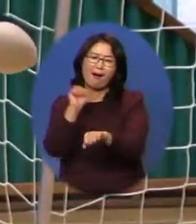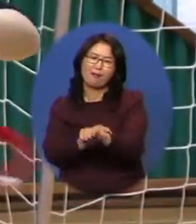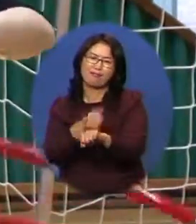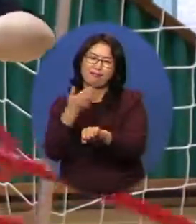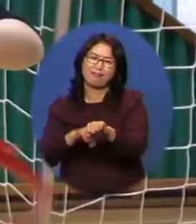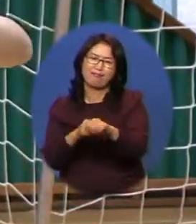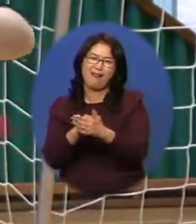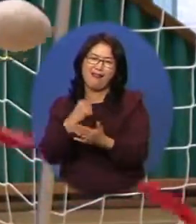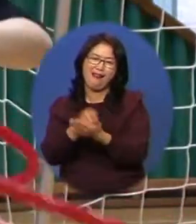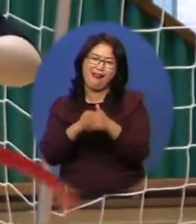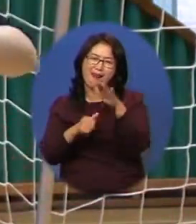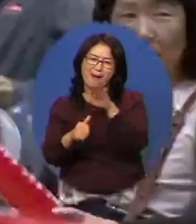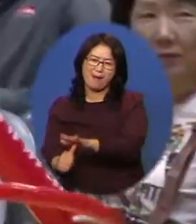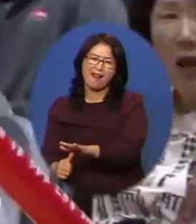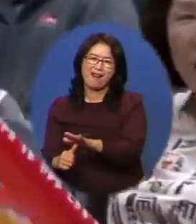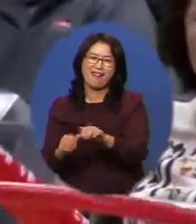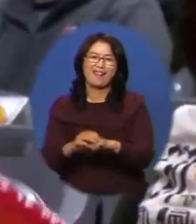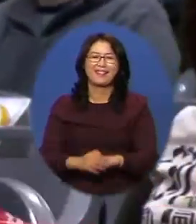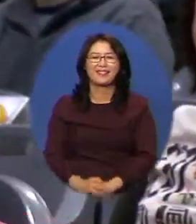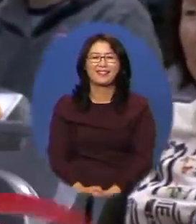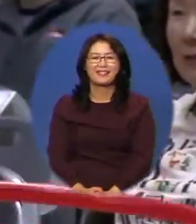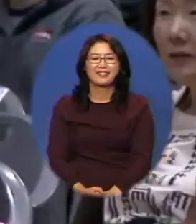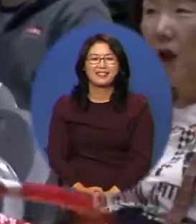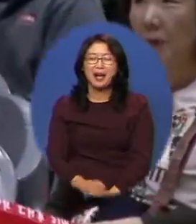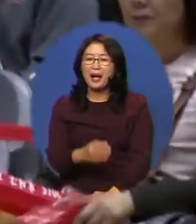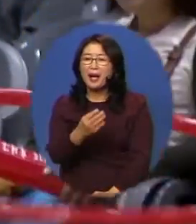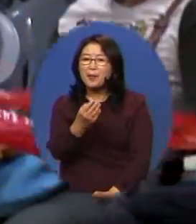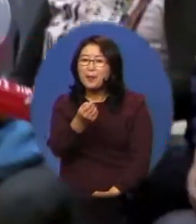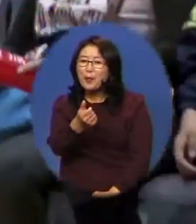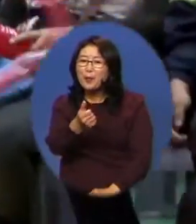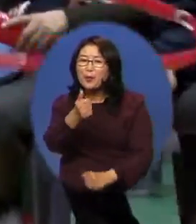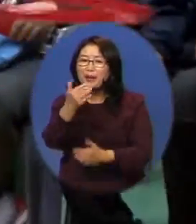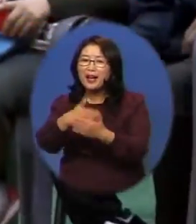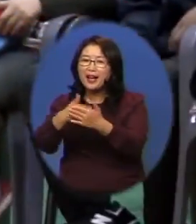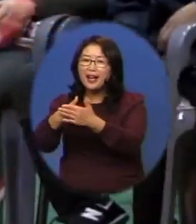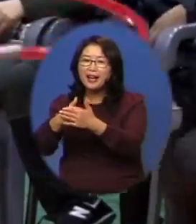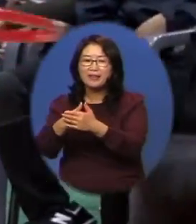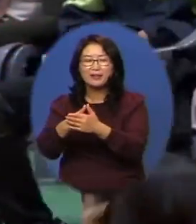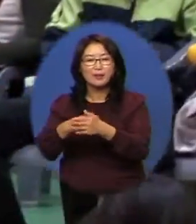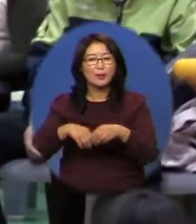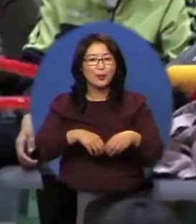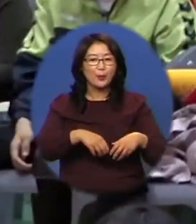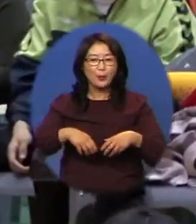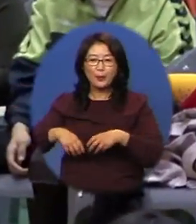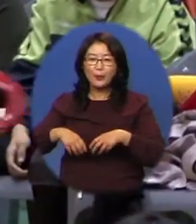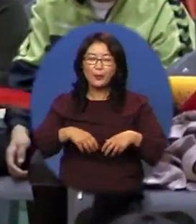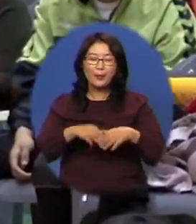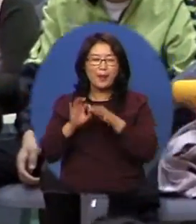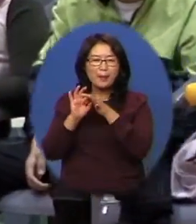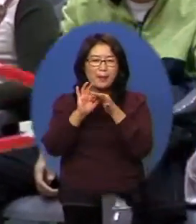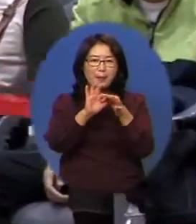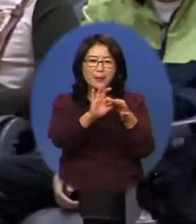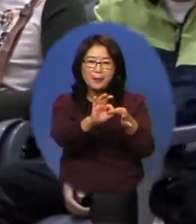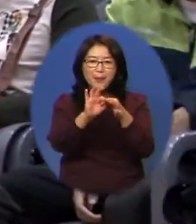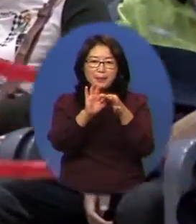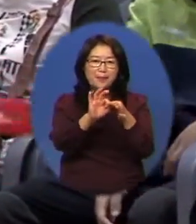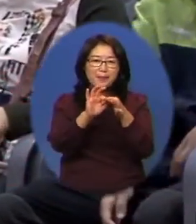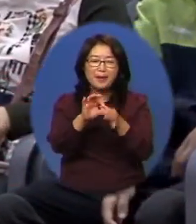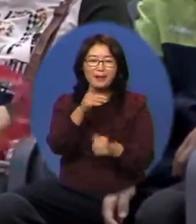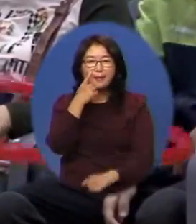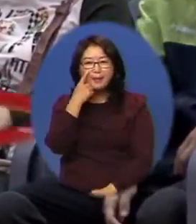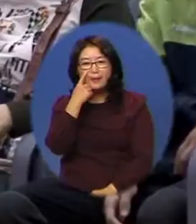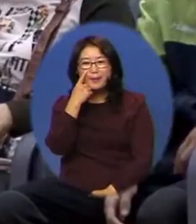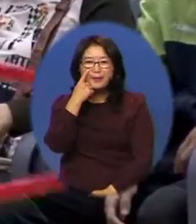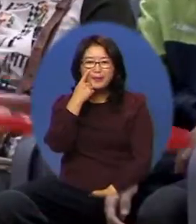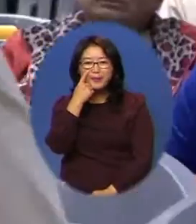아, 아쉽네요. 네. 자, 이렇게 몇 분 안 남았습니다만 좀 그래도 계속해서 한번 가 보죠. 네, 갑니다. 가요.